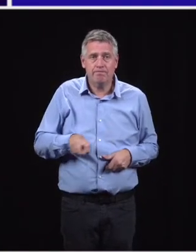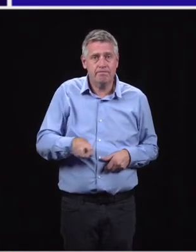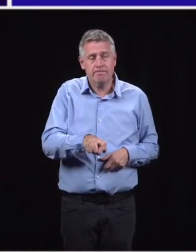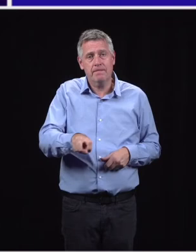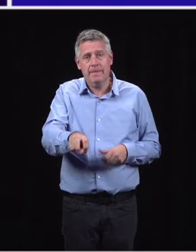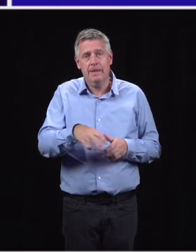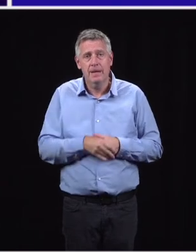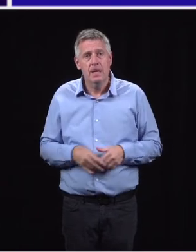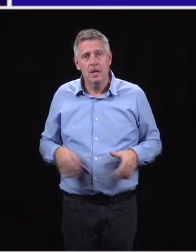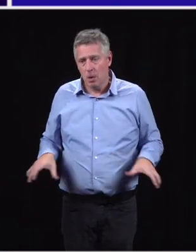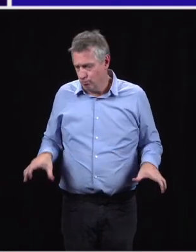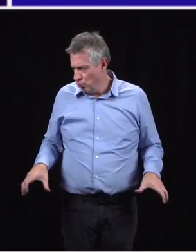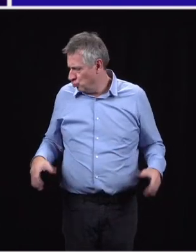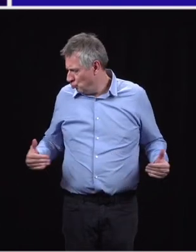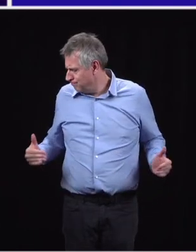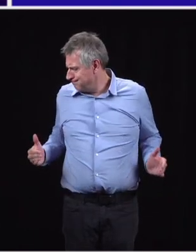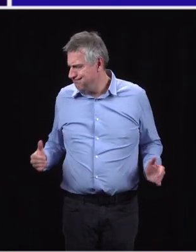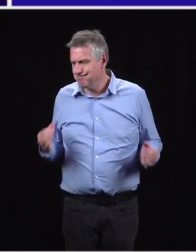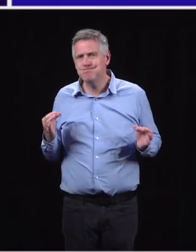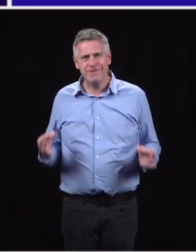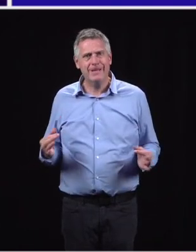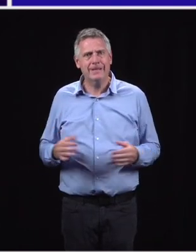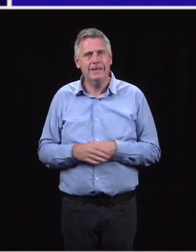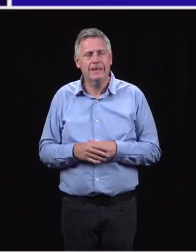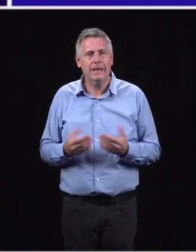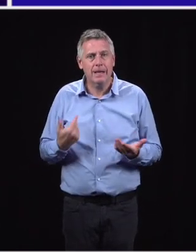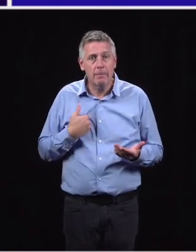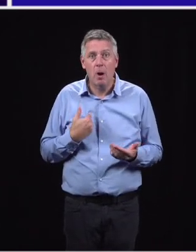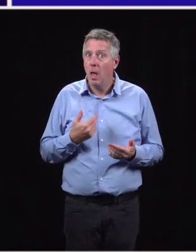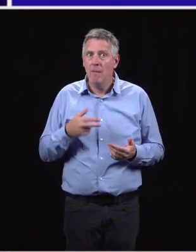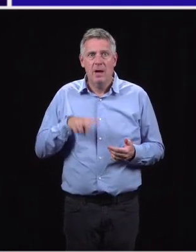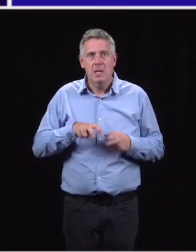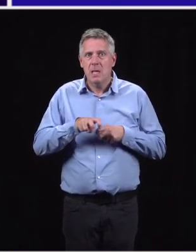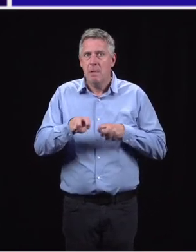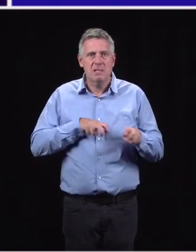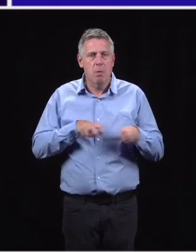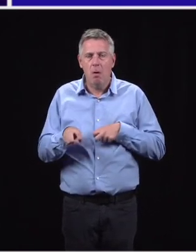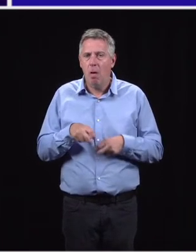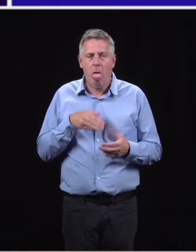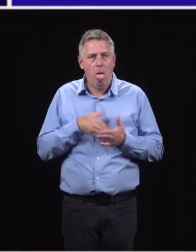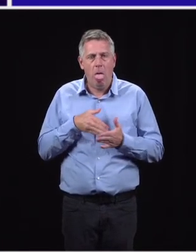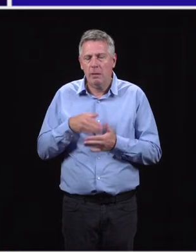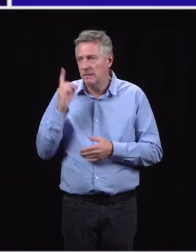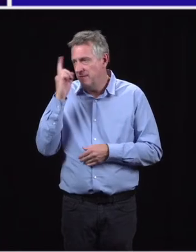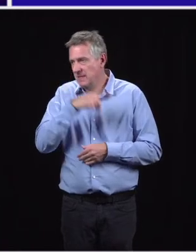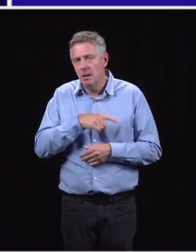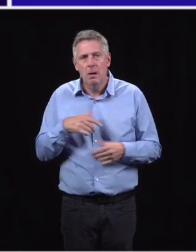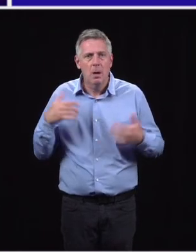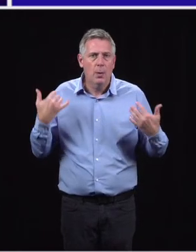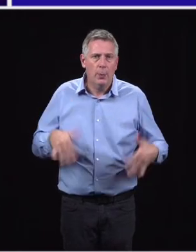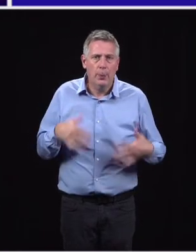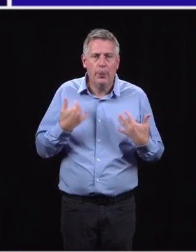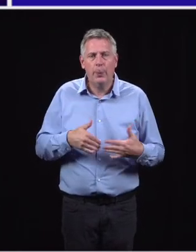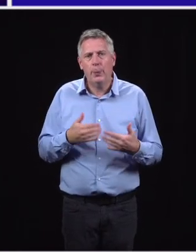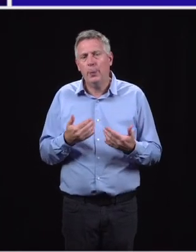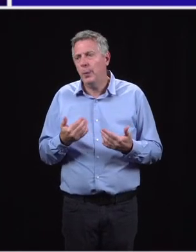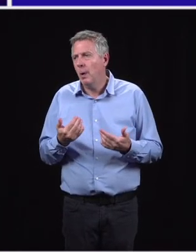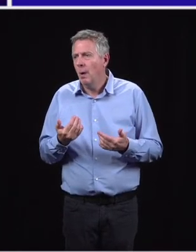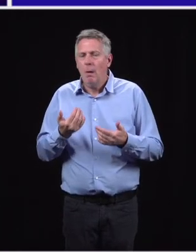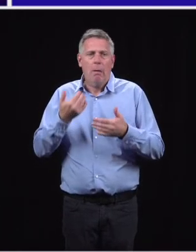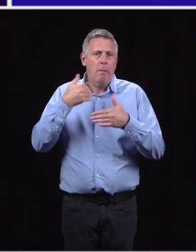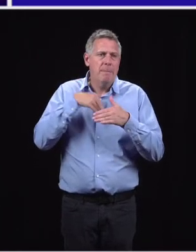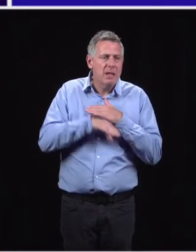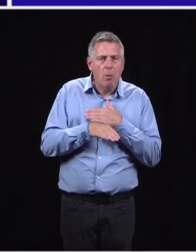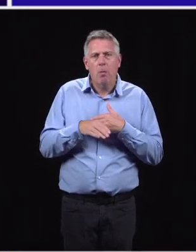vient costaud et présent du coup pour me déplacer j'ai trouvé une énorme difficulté parce qu'il faut savoir qu'aujourd'hui en fait le transport en commun de manière générale